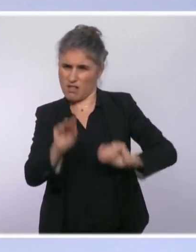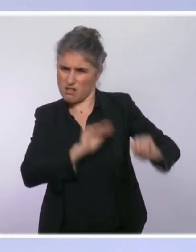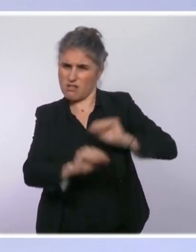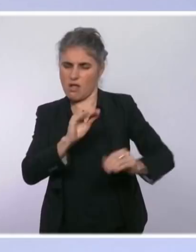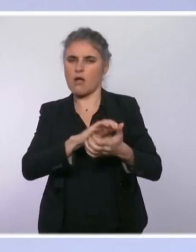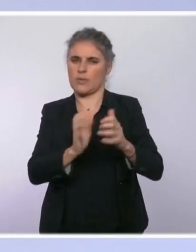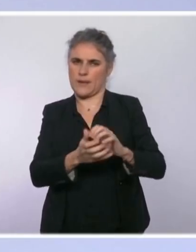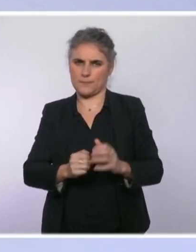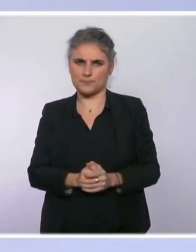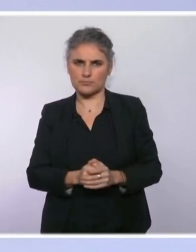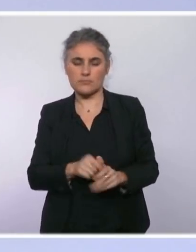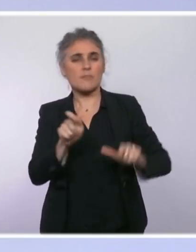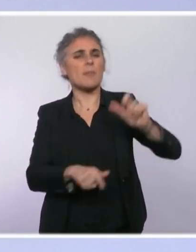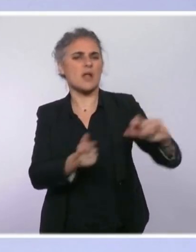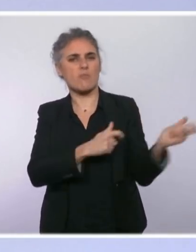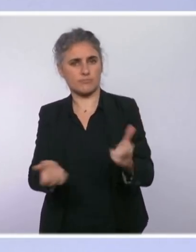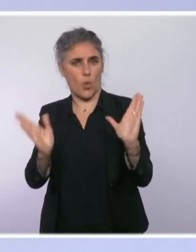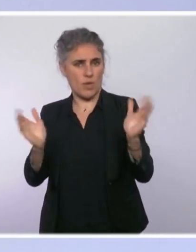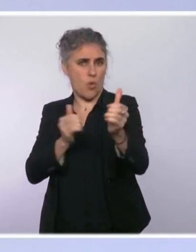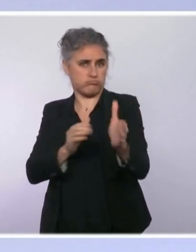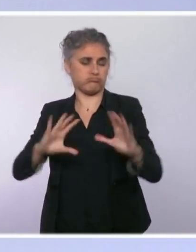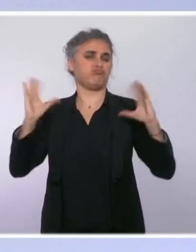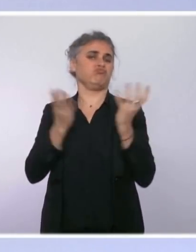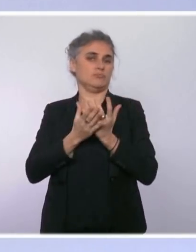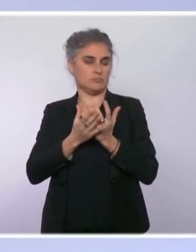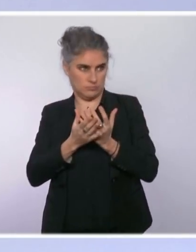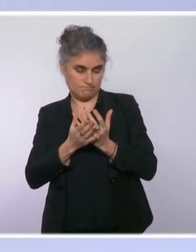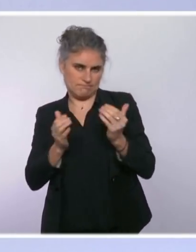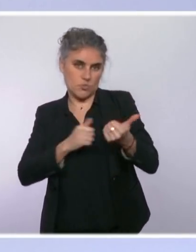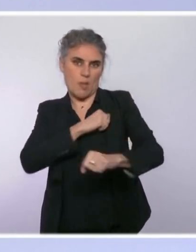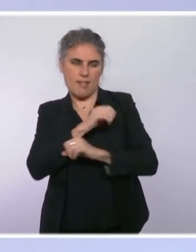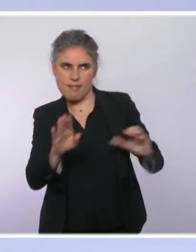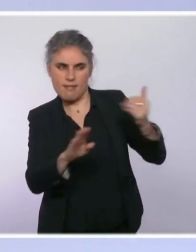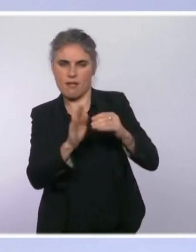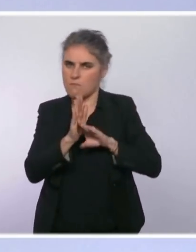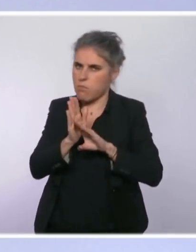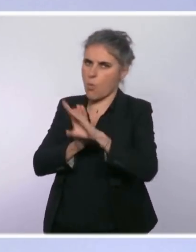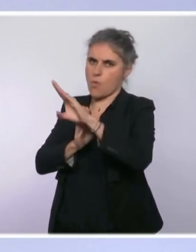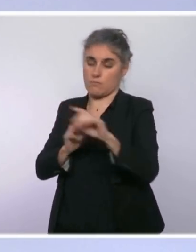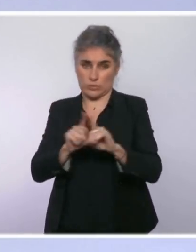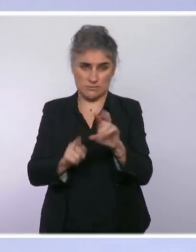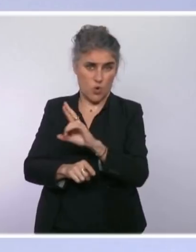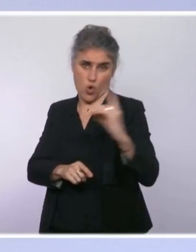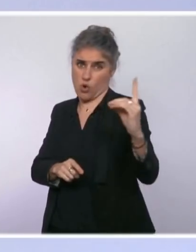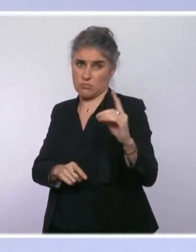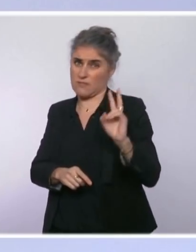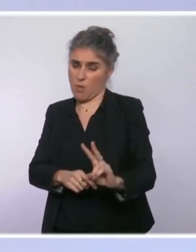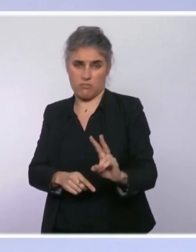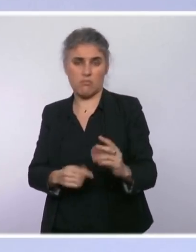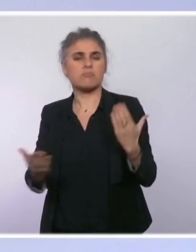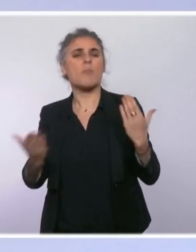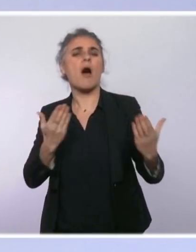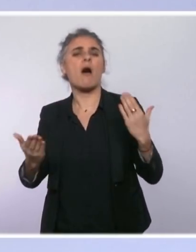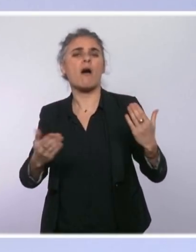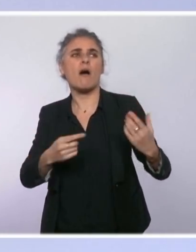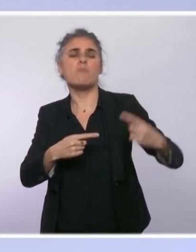les hospitalisations conventionnelles, leur nombre reste en augmentation sur une semaine. Et il atteint un niveau record, bien au-delà de ce que nous